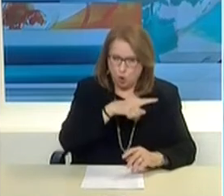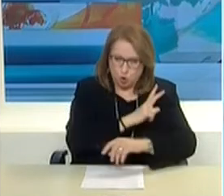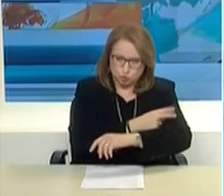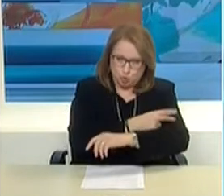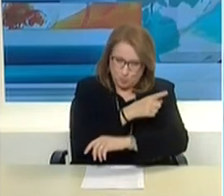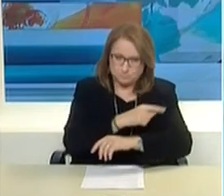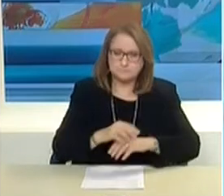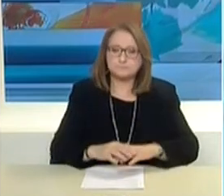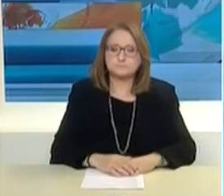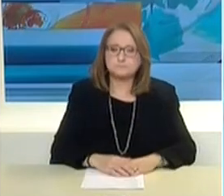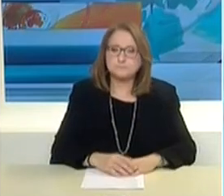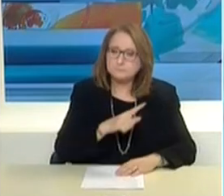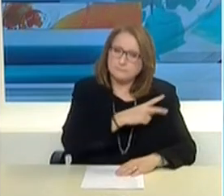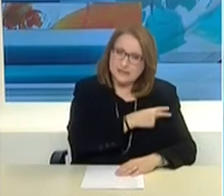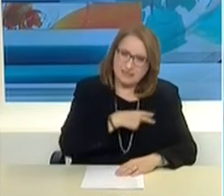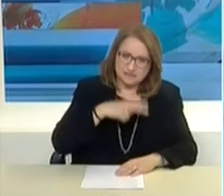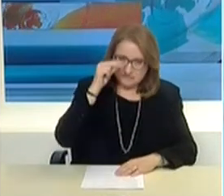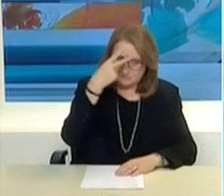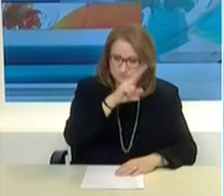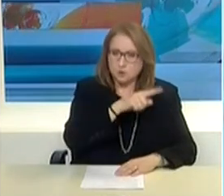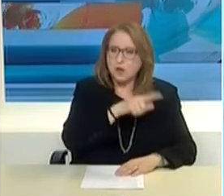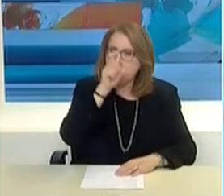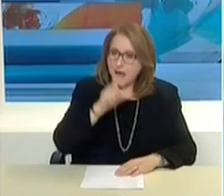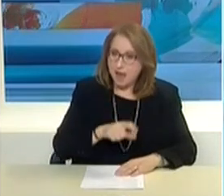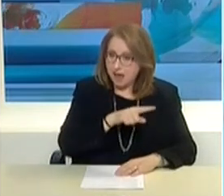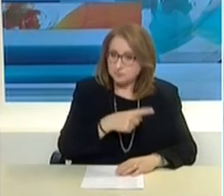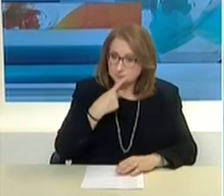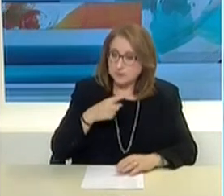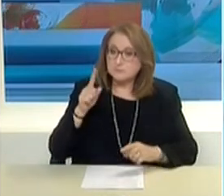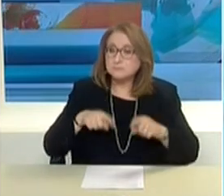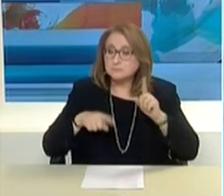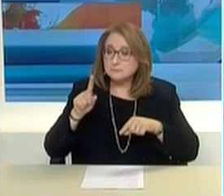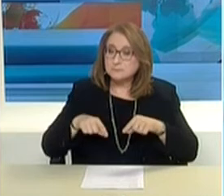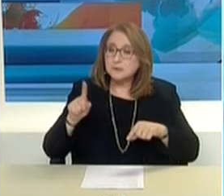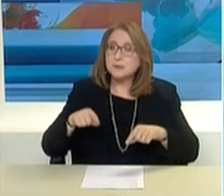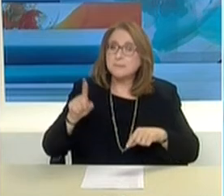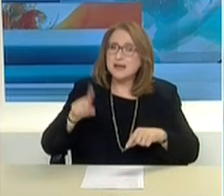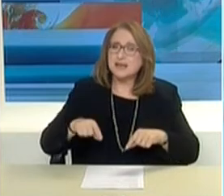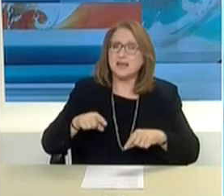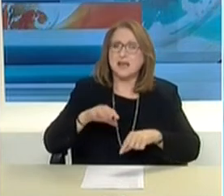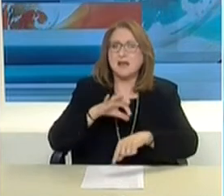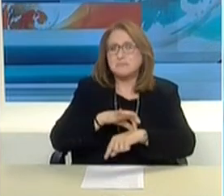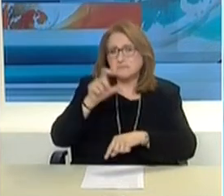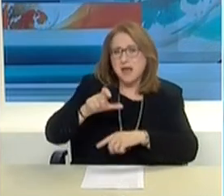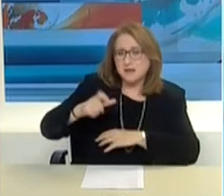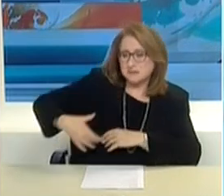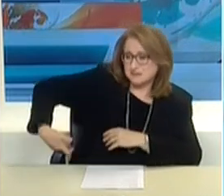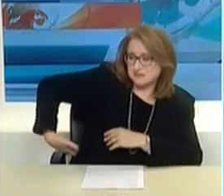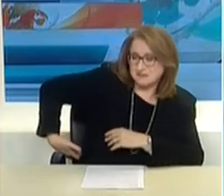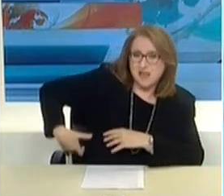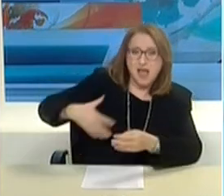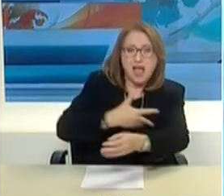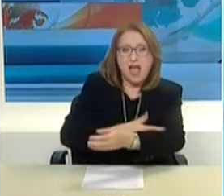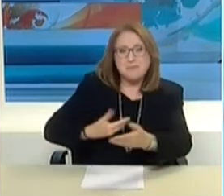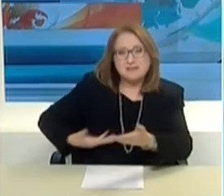αφορά μεταφορά κάποιων από τους ασθενείς οι οποίοι αυτή τη στιγμή κάνουν αιμοκάθαρση σε τακτικό χρονικό